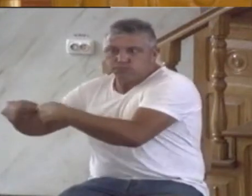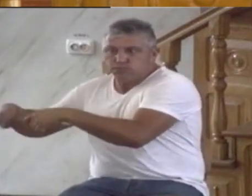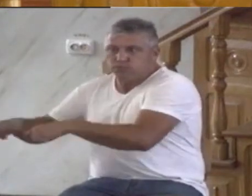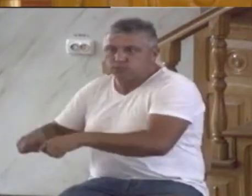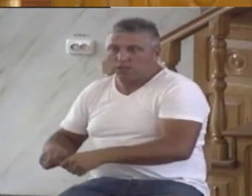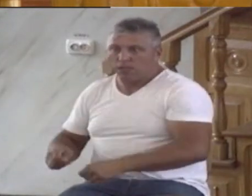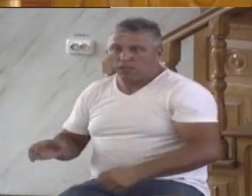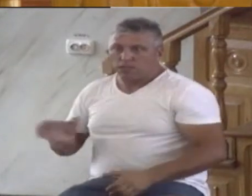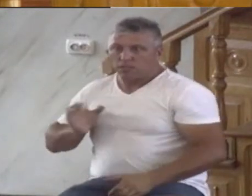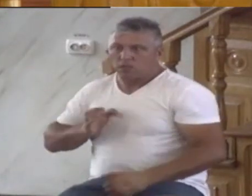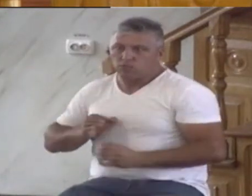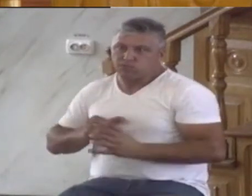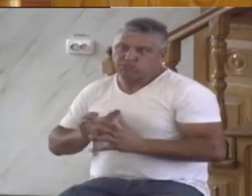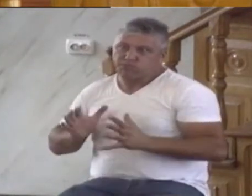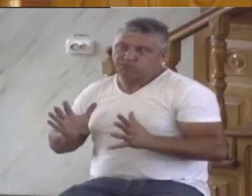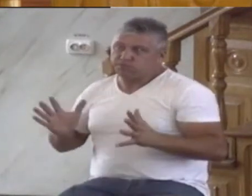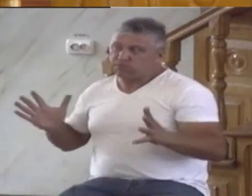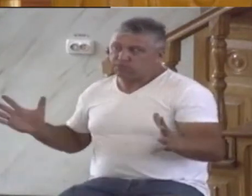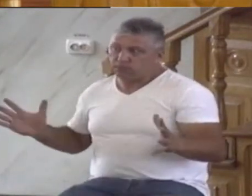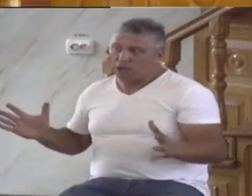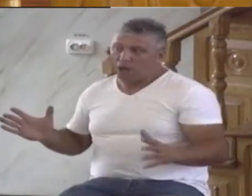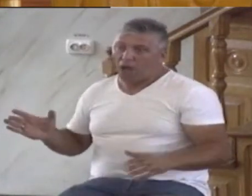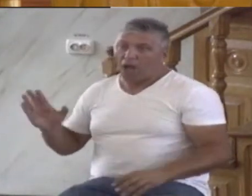В моей жизни я боюсь одного,